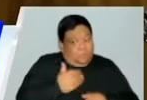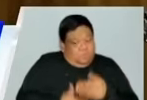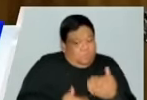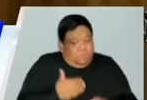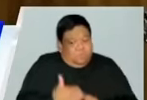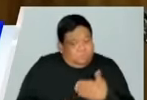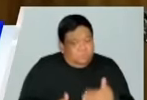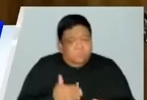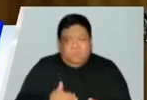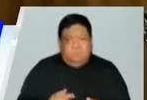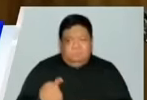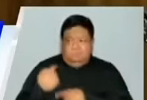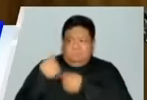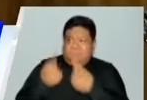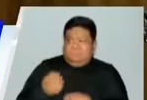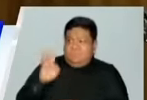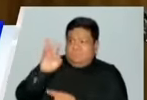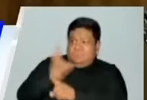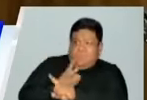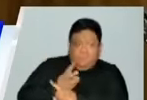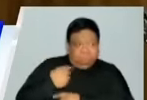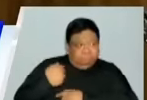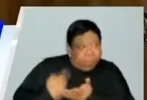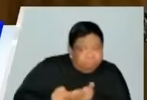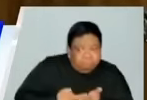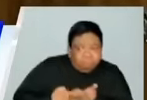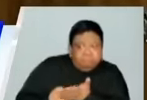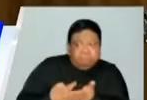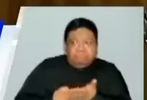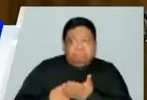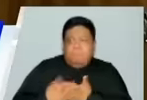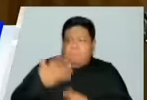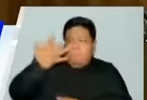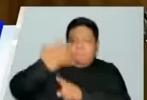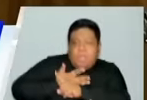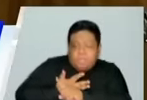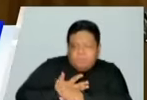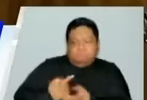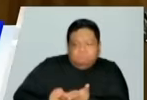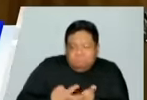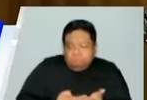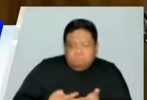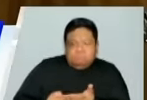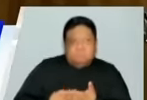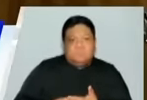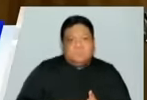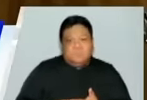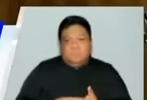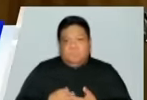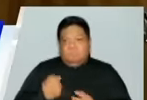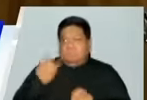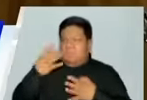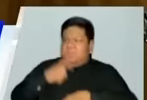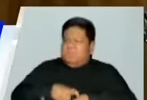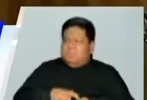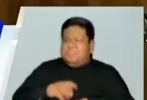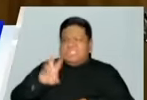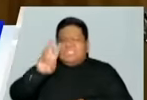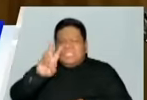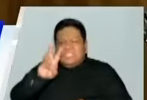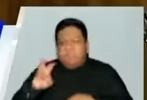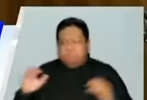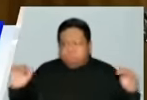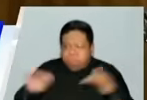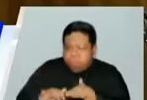been given, 5 months of hearing, 6 hearings, were conducted, and palagay ko